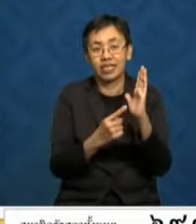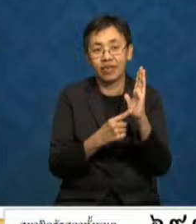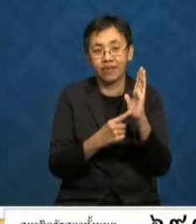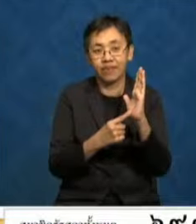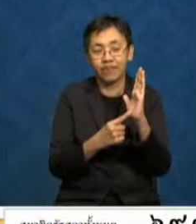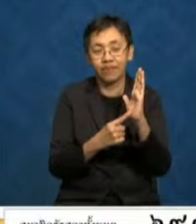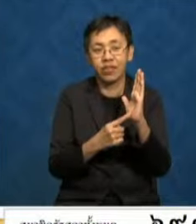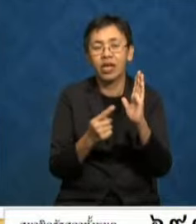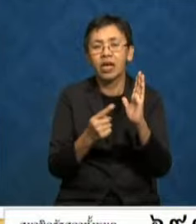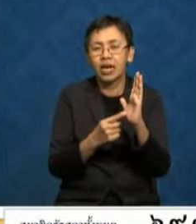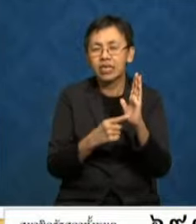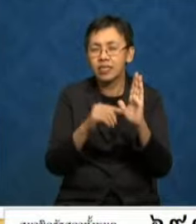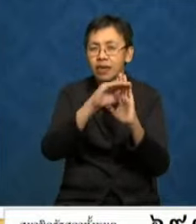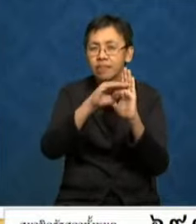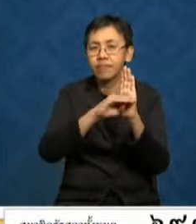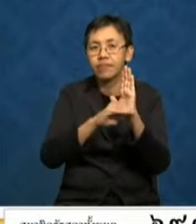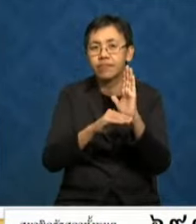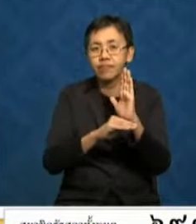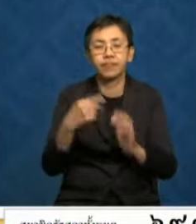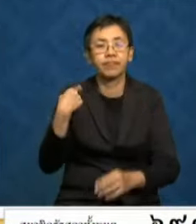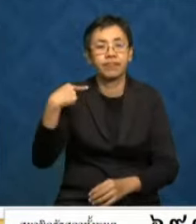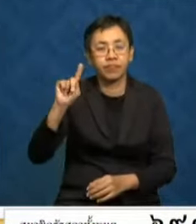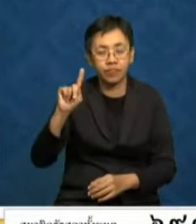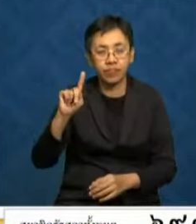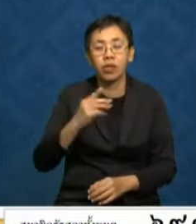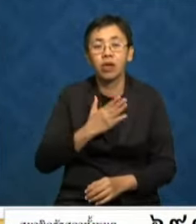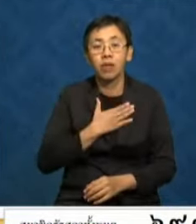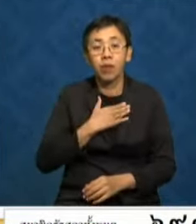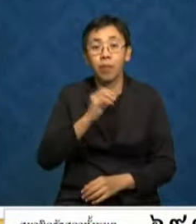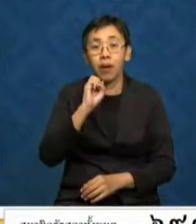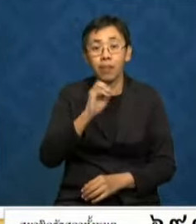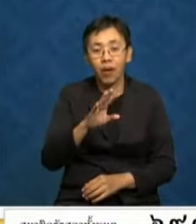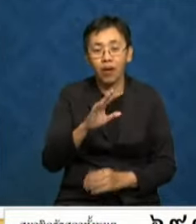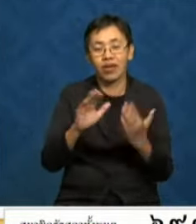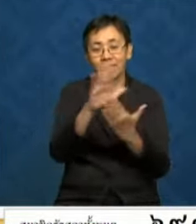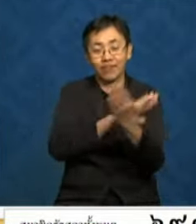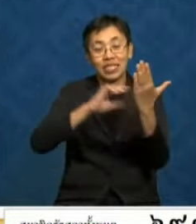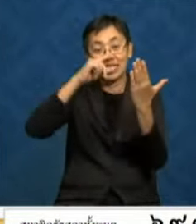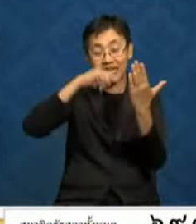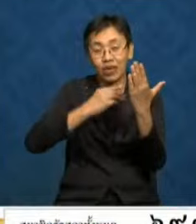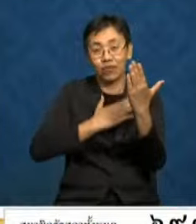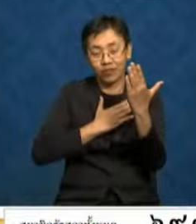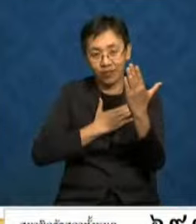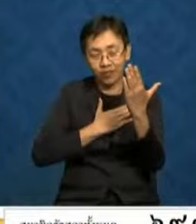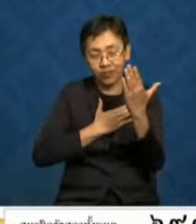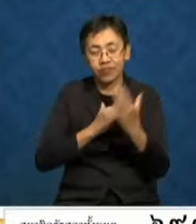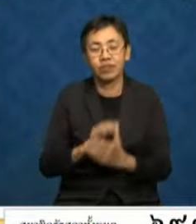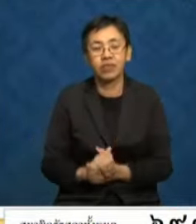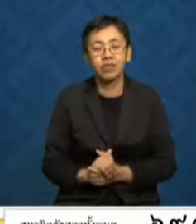วันนี้มีหลายส่วนที่จะเป็นประโยชน์อย่างที่ผมบอกกับทางด้านประเทศไทยและสิ่